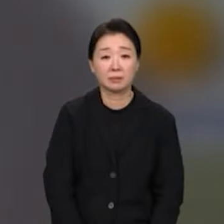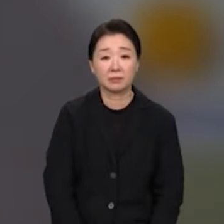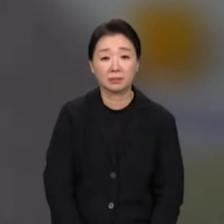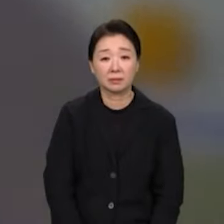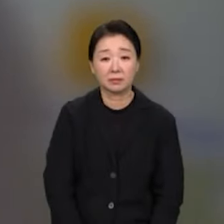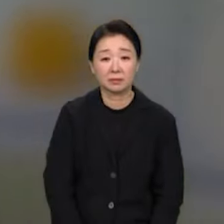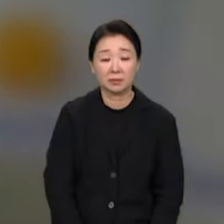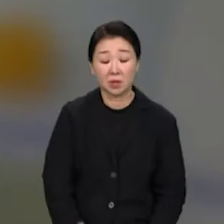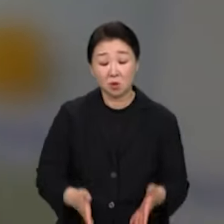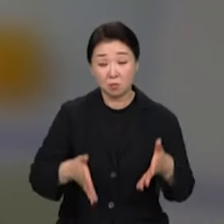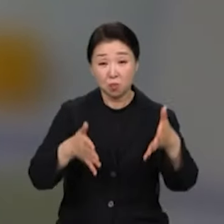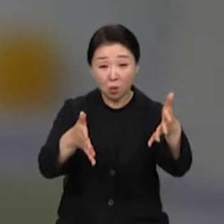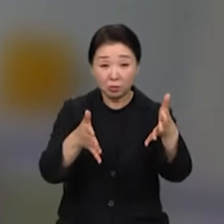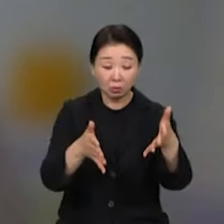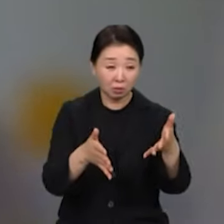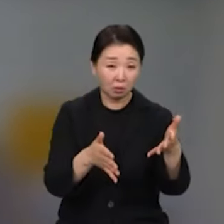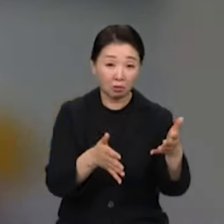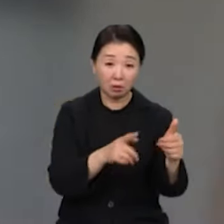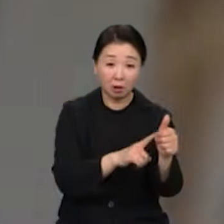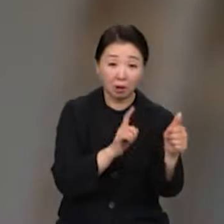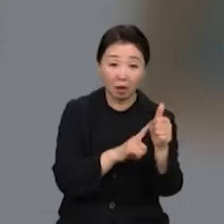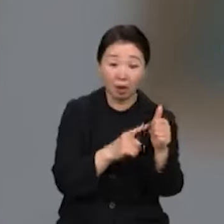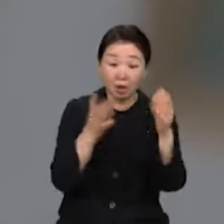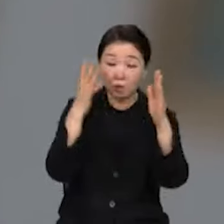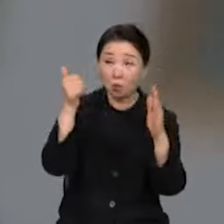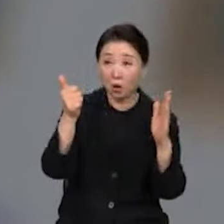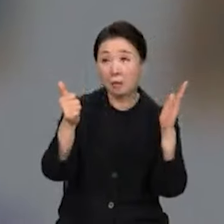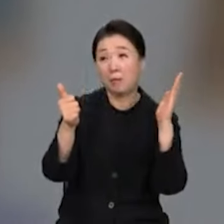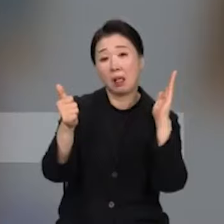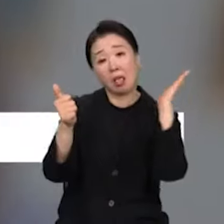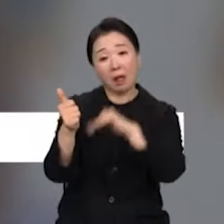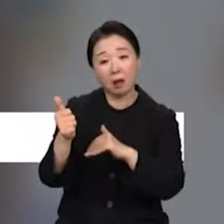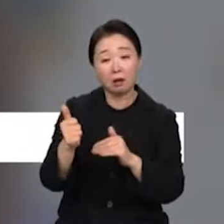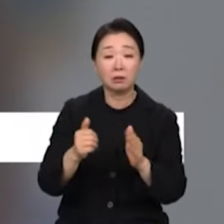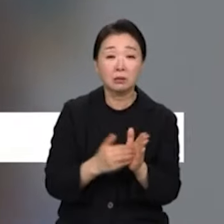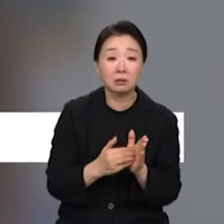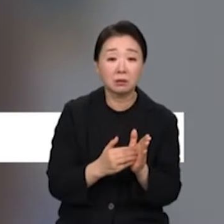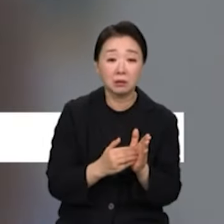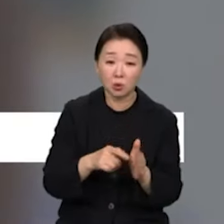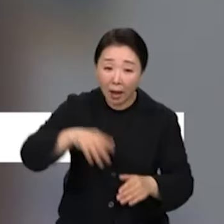교실 앞 복도에서 아이는 교감의 뺨을 때렸습니다.